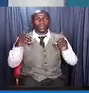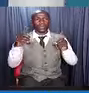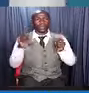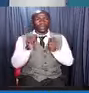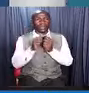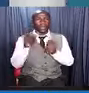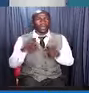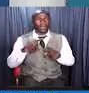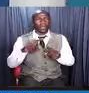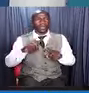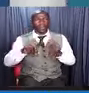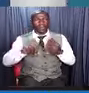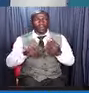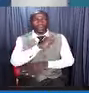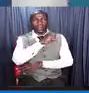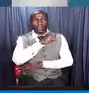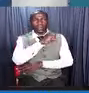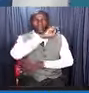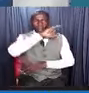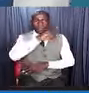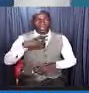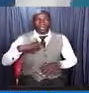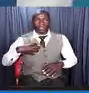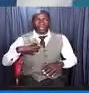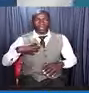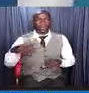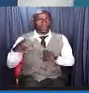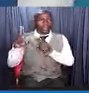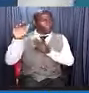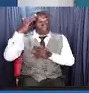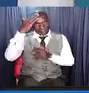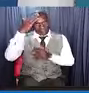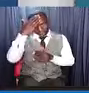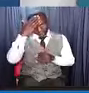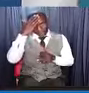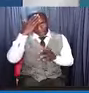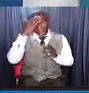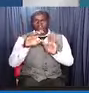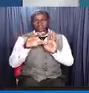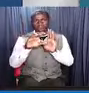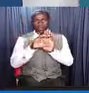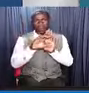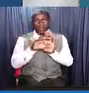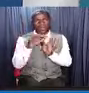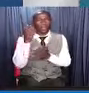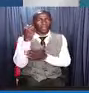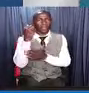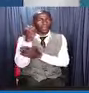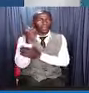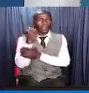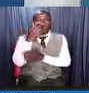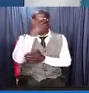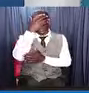to sin with him. Lakini Yusufu akatii agizo la Mungu. But Joseph obeyed the command of God. Of his father. Ibrahimu. Abraham. Na